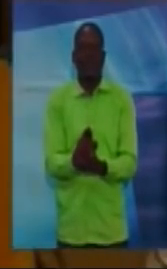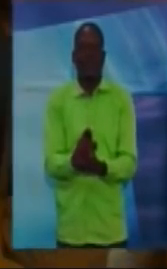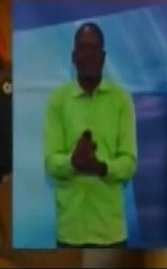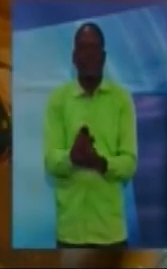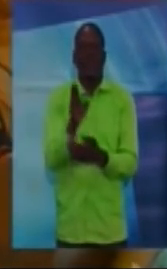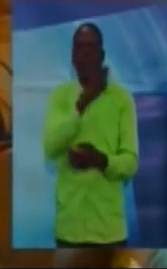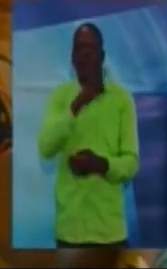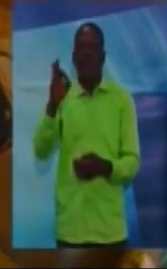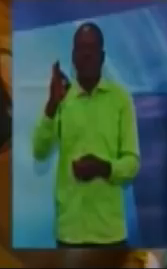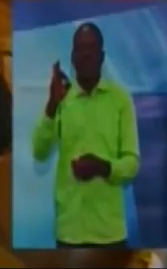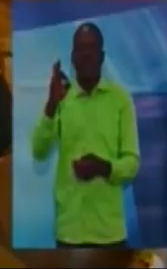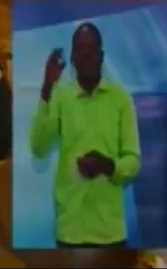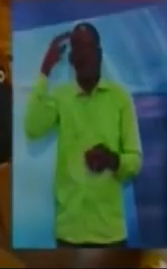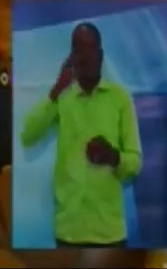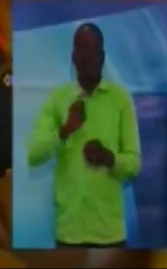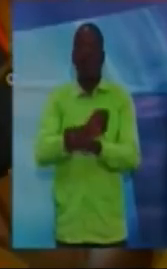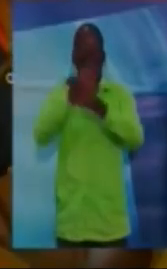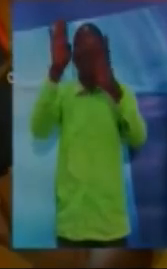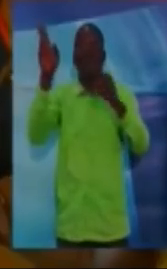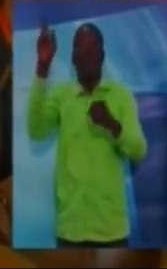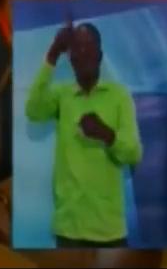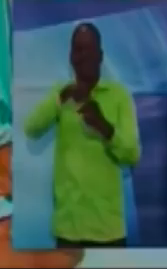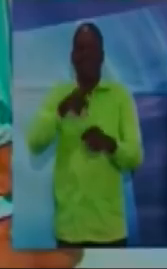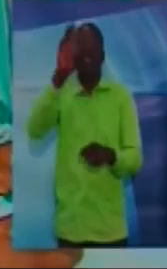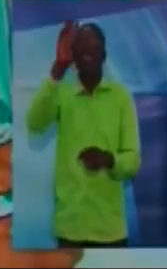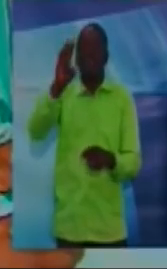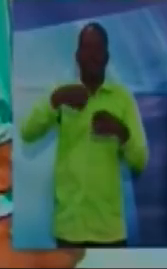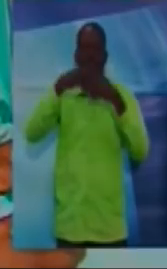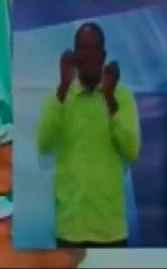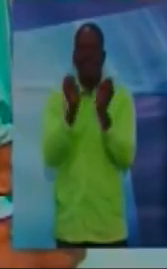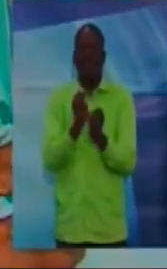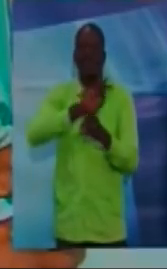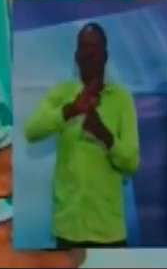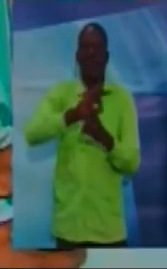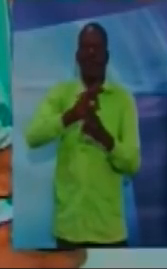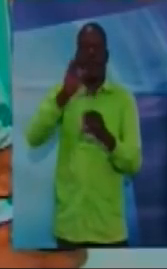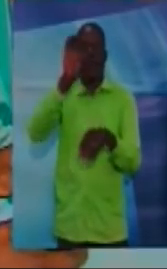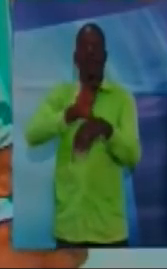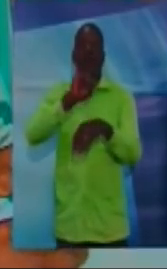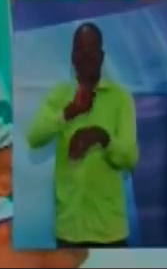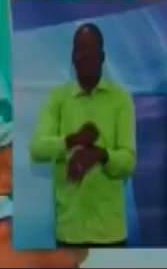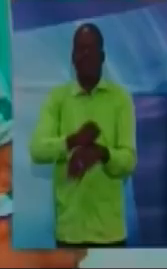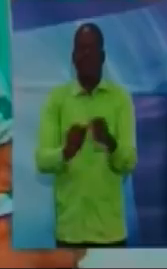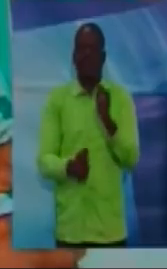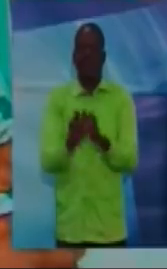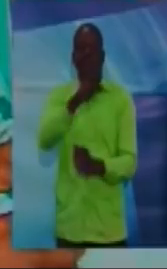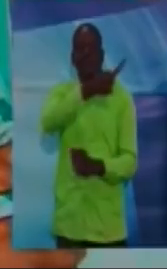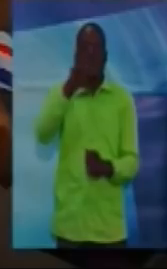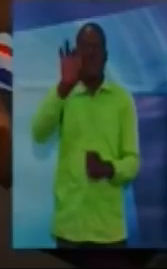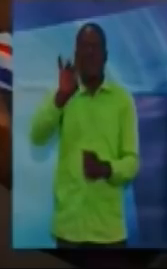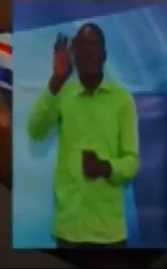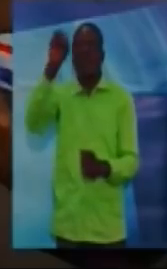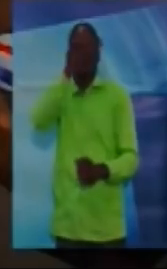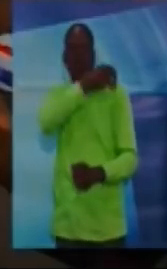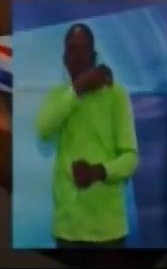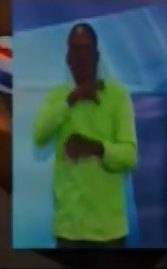Le Burkina Faso a brillé par sa participation à la 6e édition du Forum Africalia à Abidjan. Plus de 180 chefs